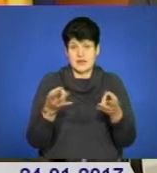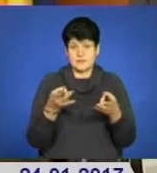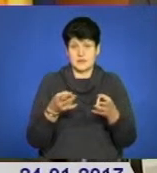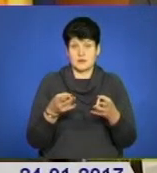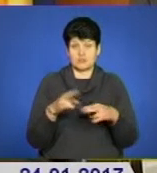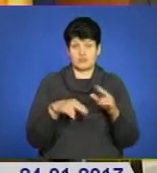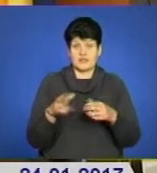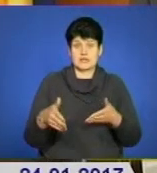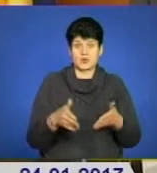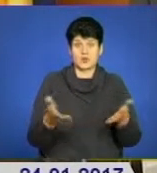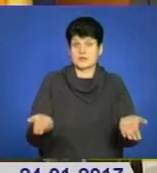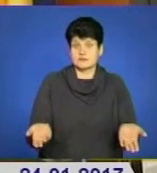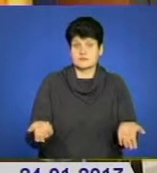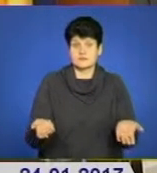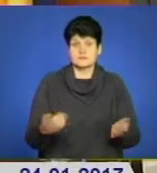доріг,